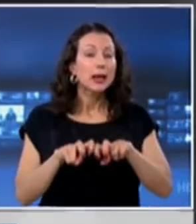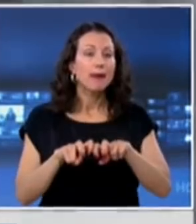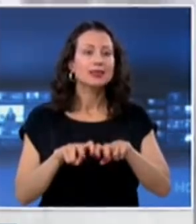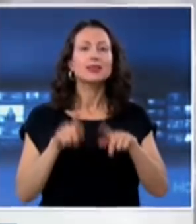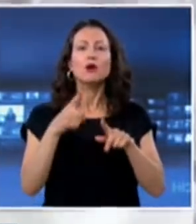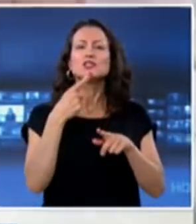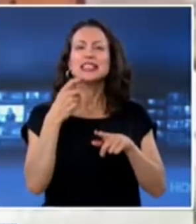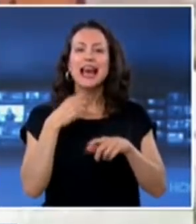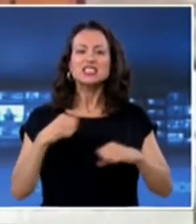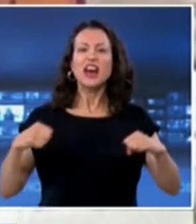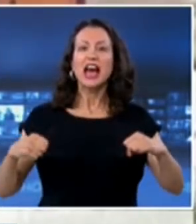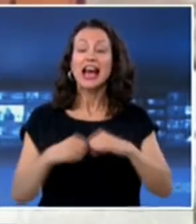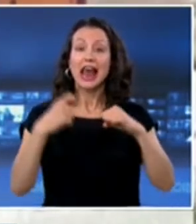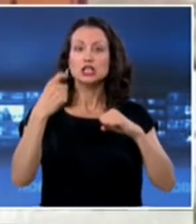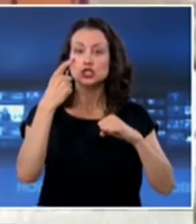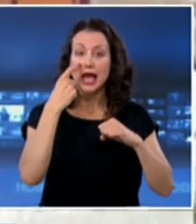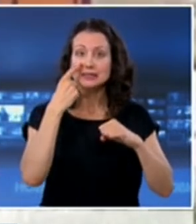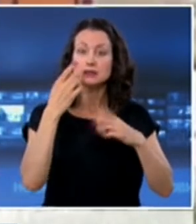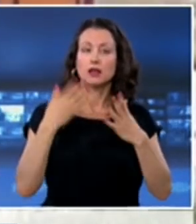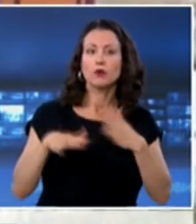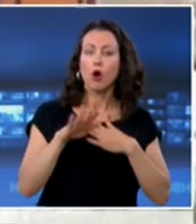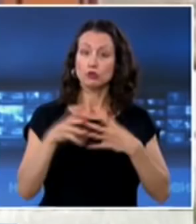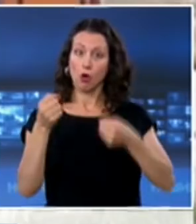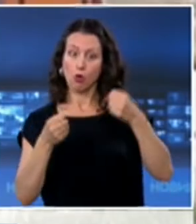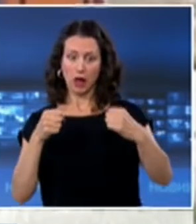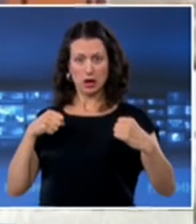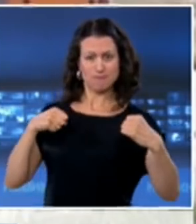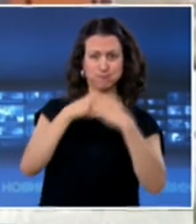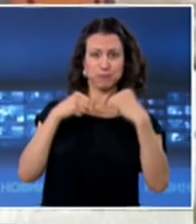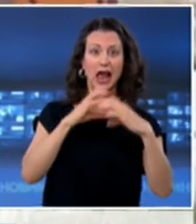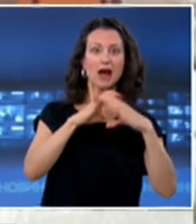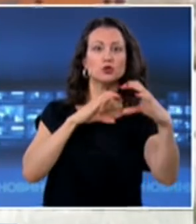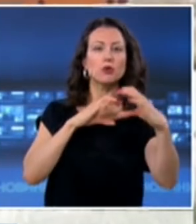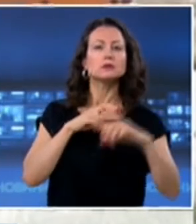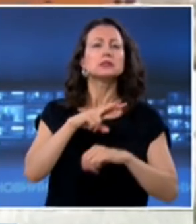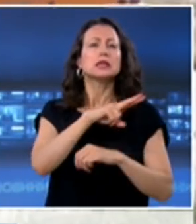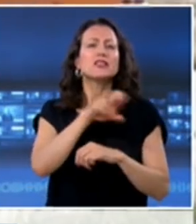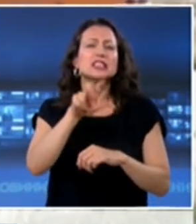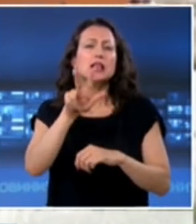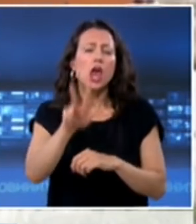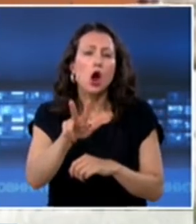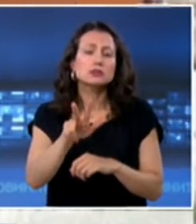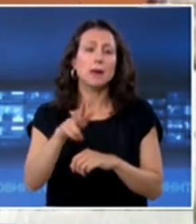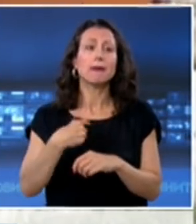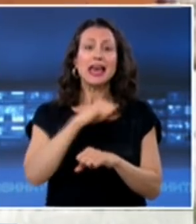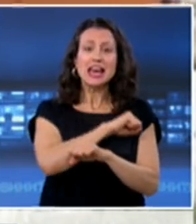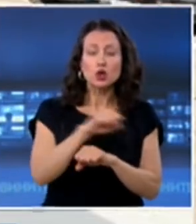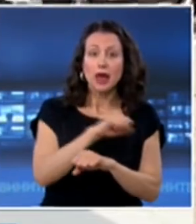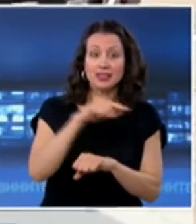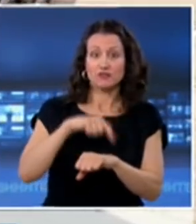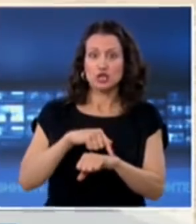се блъсна в автобус с 208 км в час. Такава скорост е рекордна за провеждането на подобни тестове в